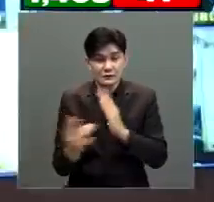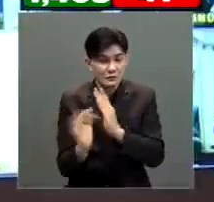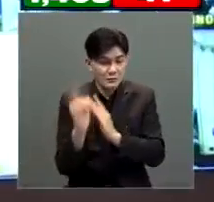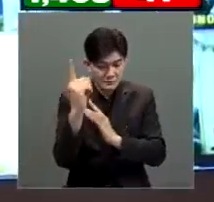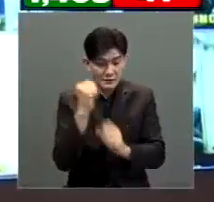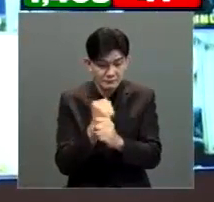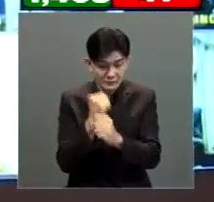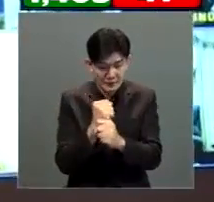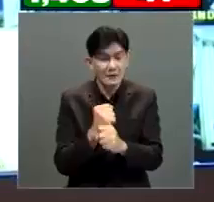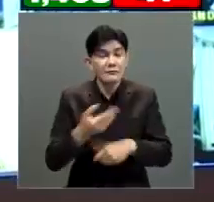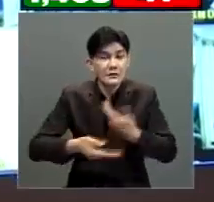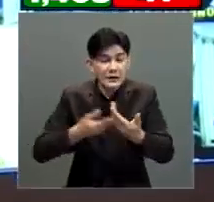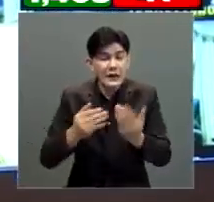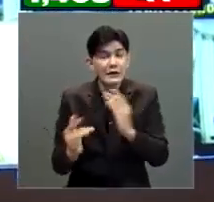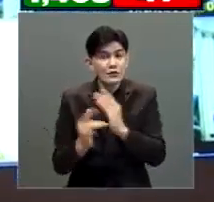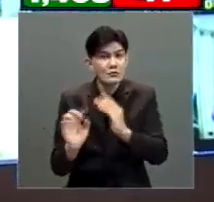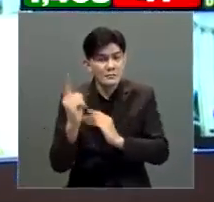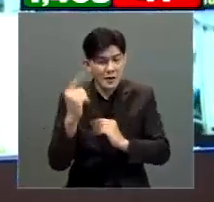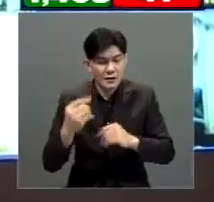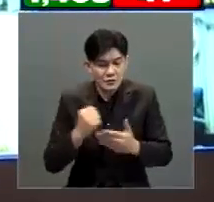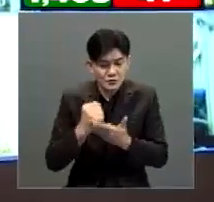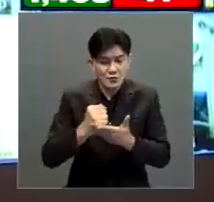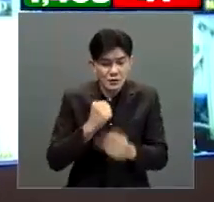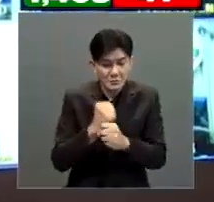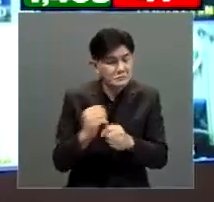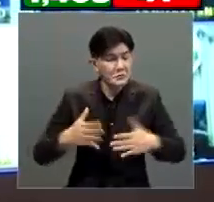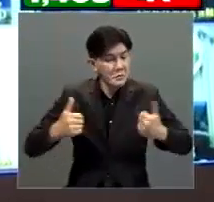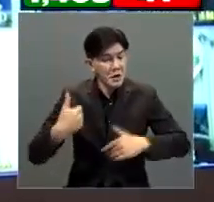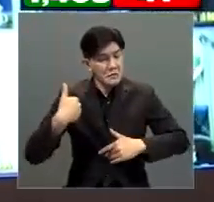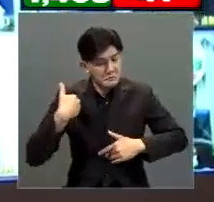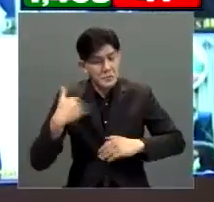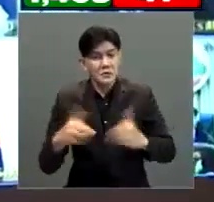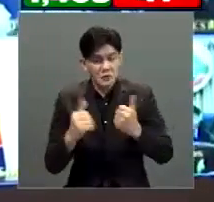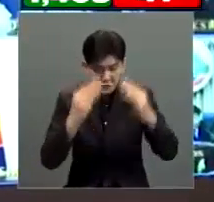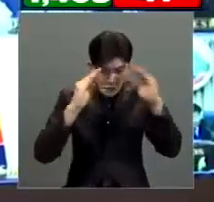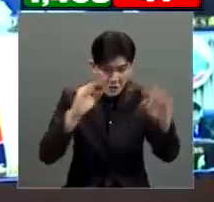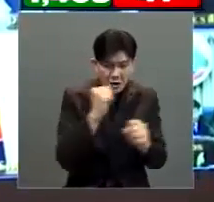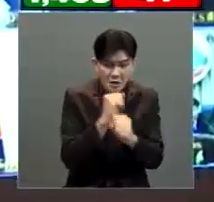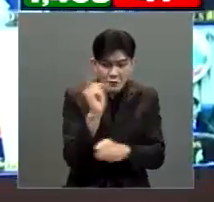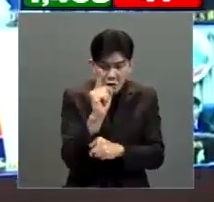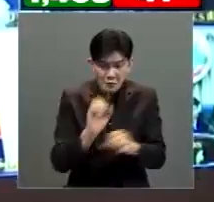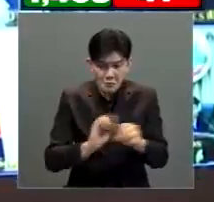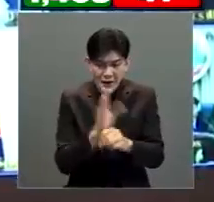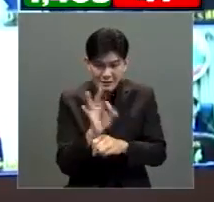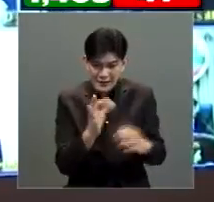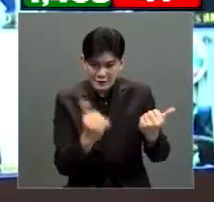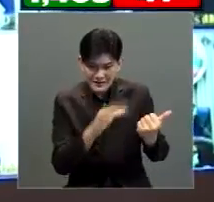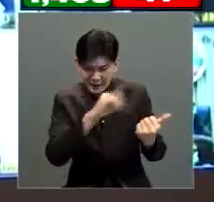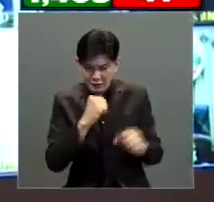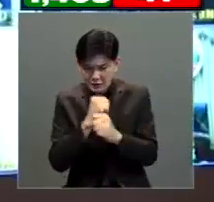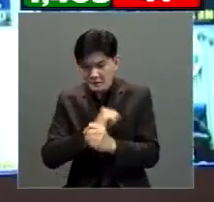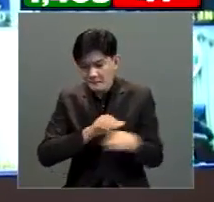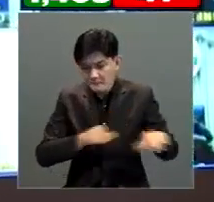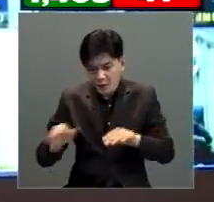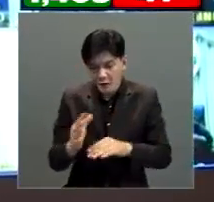หม่ๆและพาณิชย์อิเล็กทรอนิกส์เพื่อให้เกิดความคล่องตัวมากขึ้นเสนอให้ถอดบทเรียนและประสบการณ์จากการต่อสู้ในครั้งนี้เพื่อเตรียมพร้อม